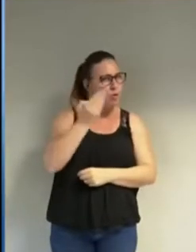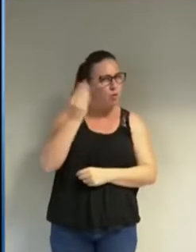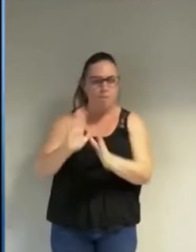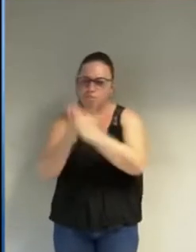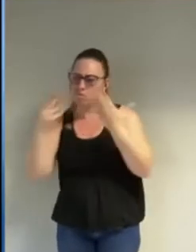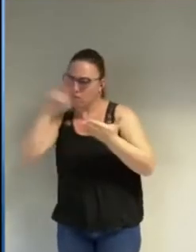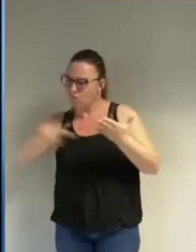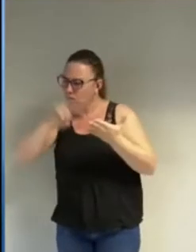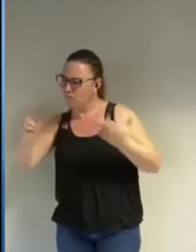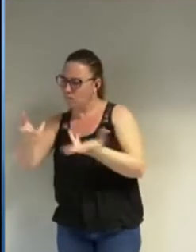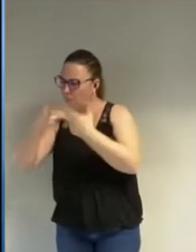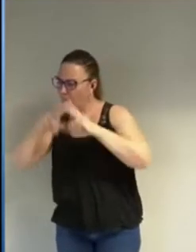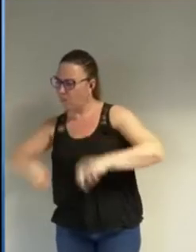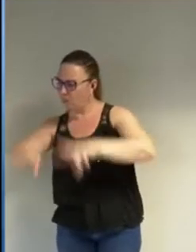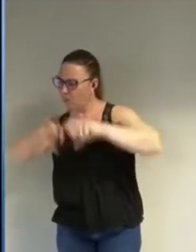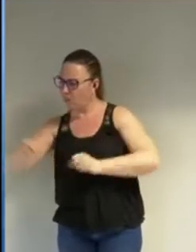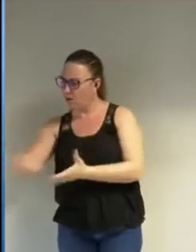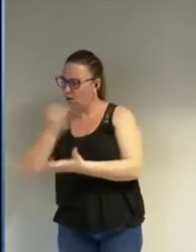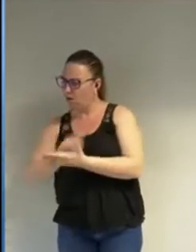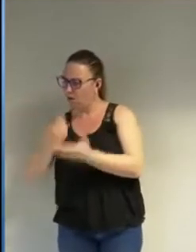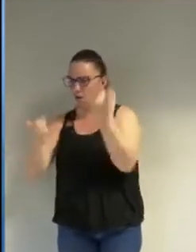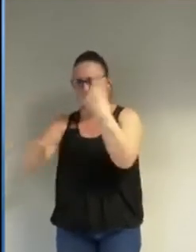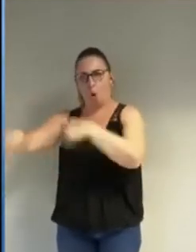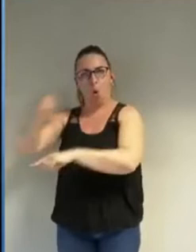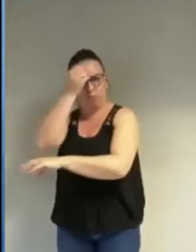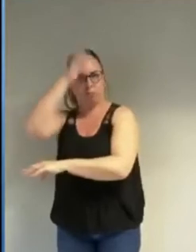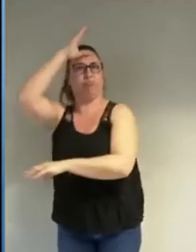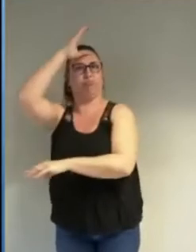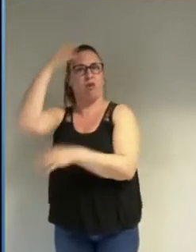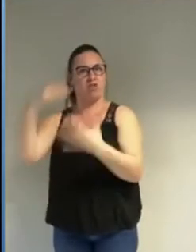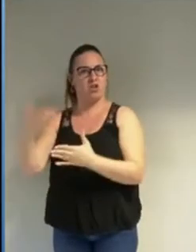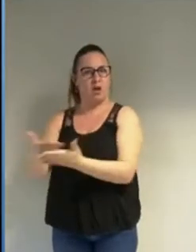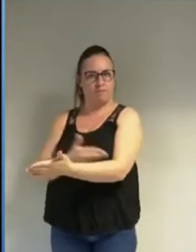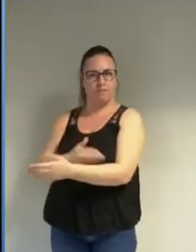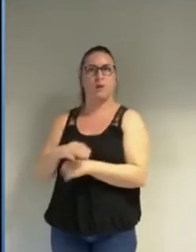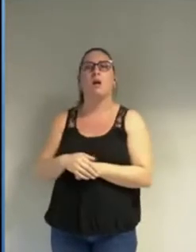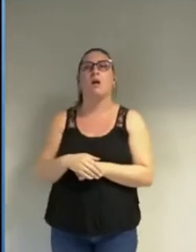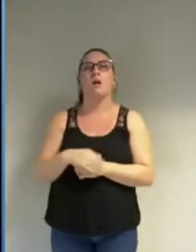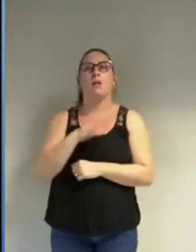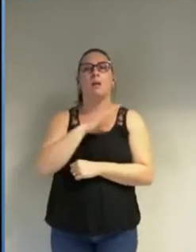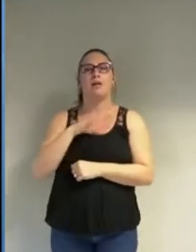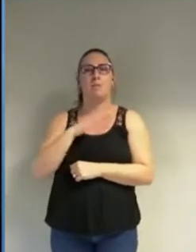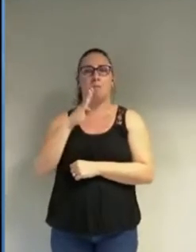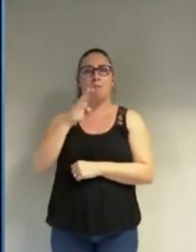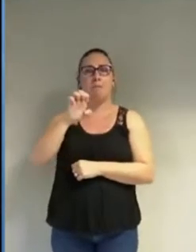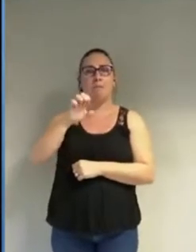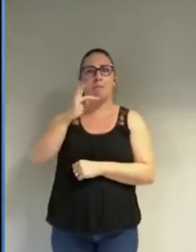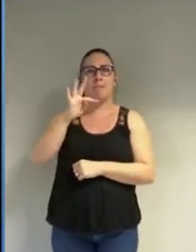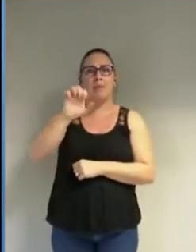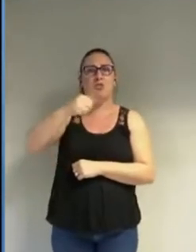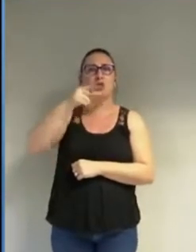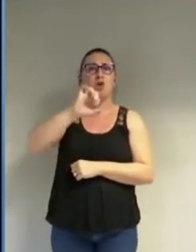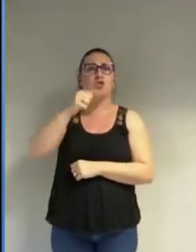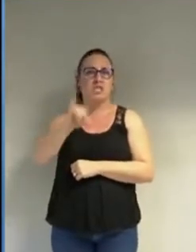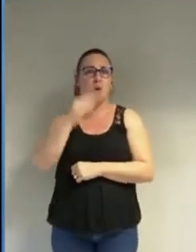émanent de personnes qui l ont largement étudié la question comme naëm bestandji ourasi cadenas ni vous et